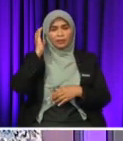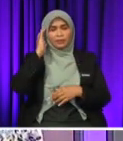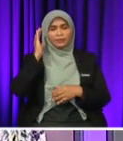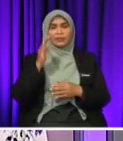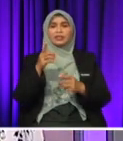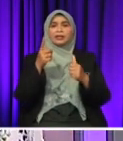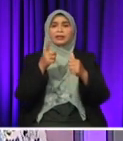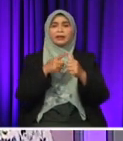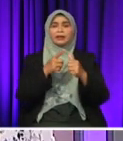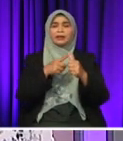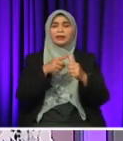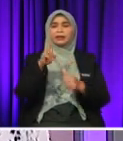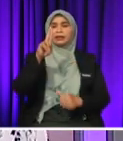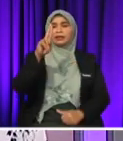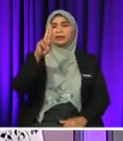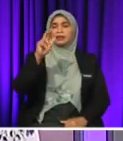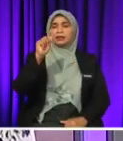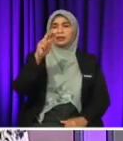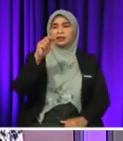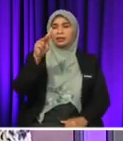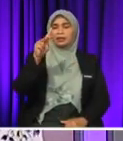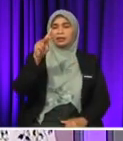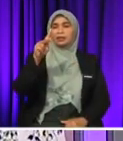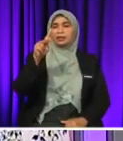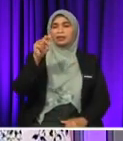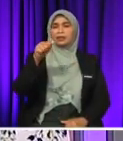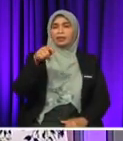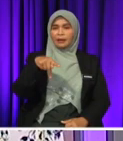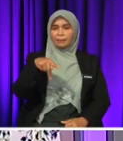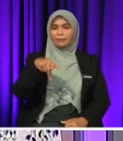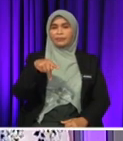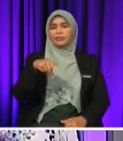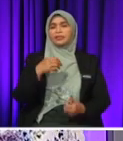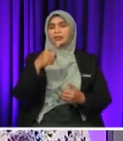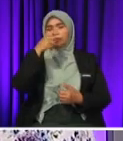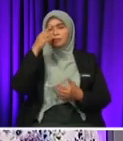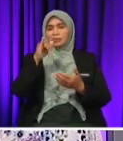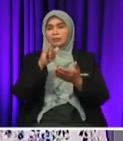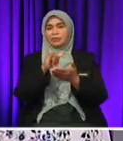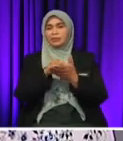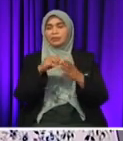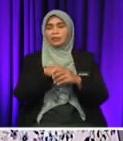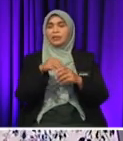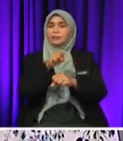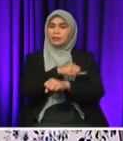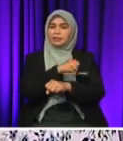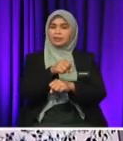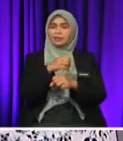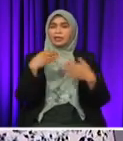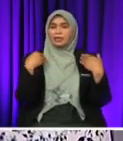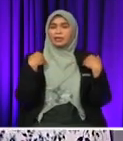yang pertama ialah rangkap dalam saja masih ada nangkap sebab itu tadi dalam sajak pada glaukoma ke Ahmad